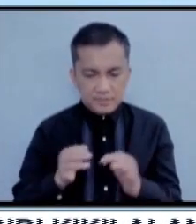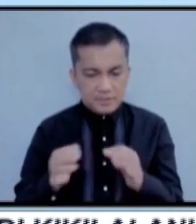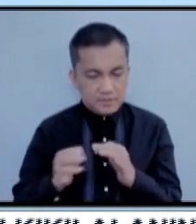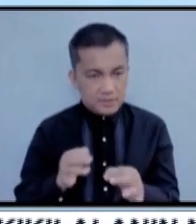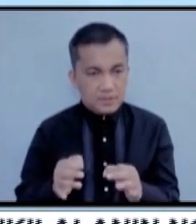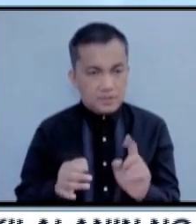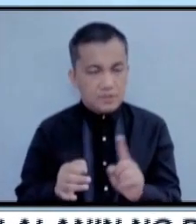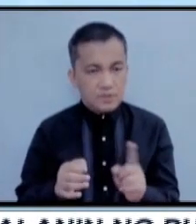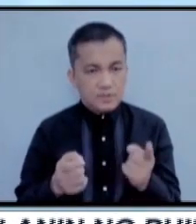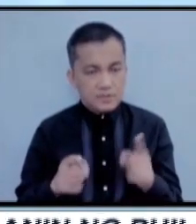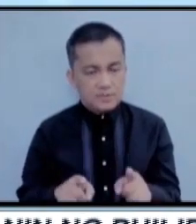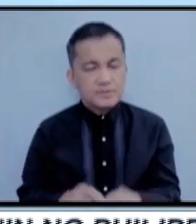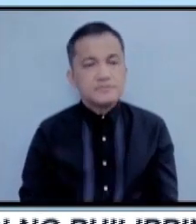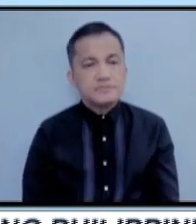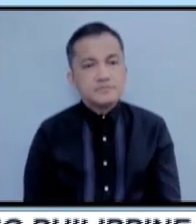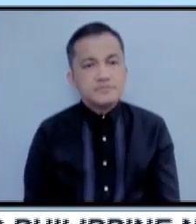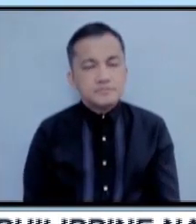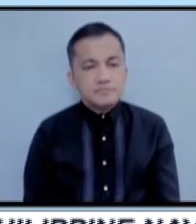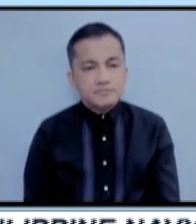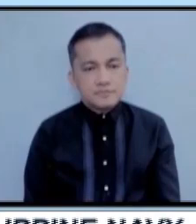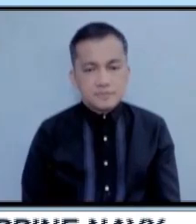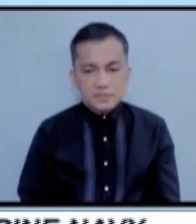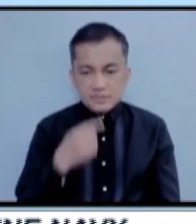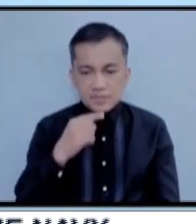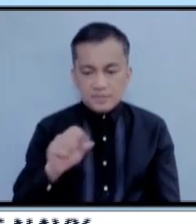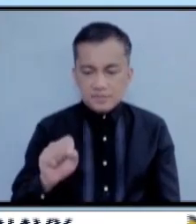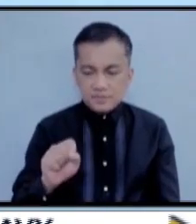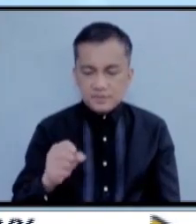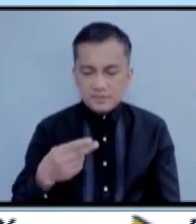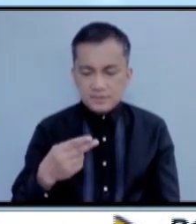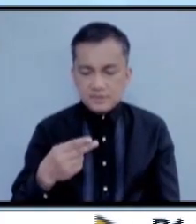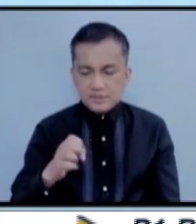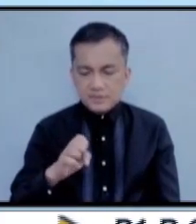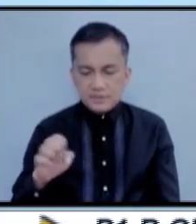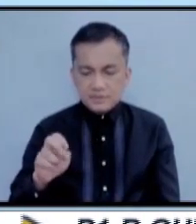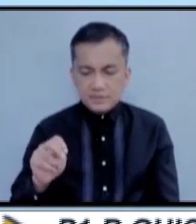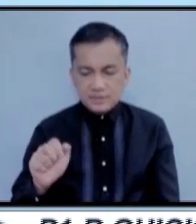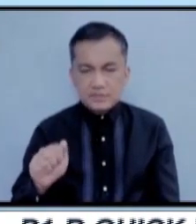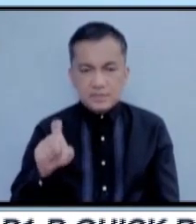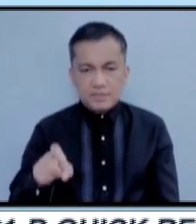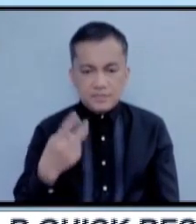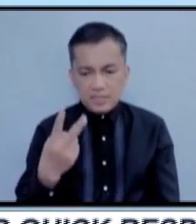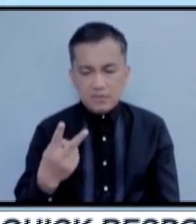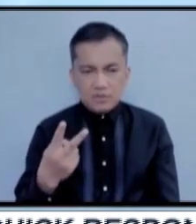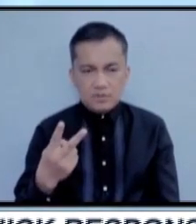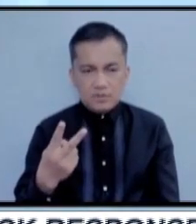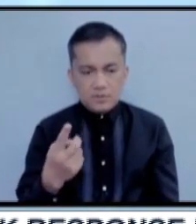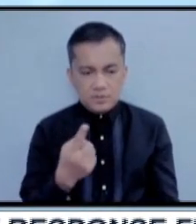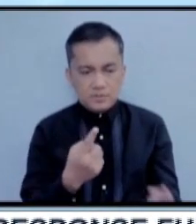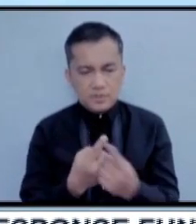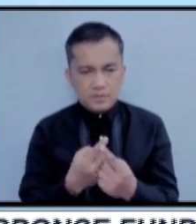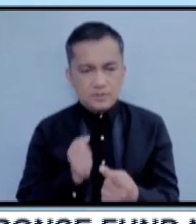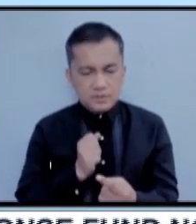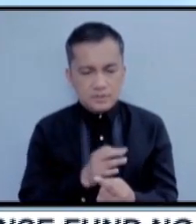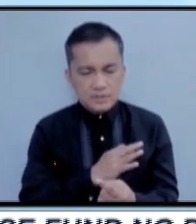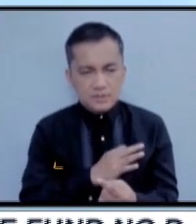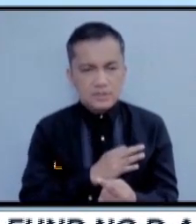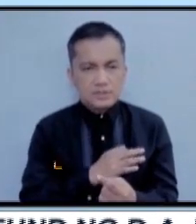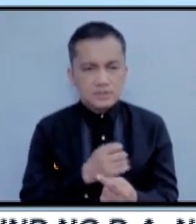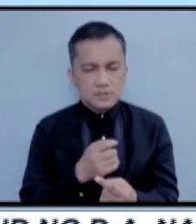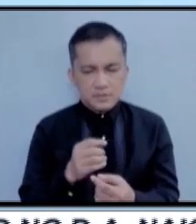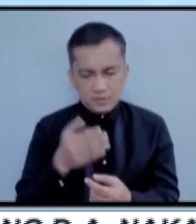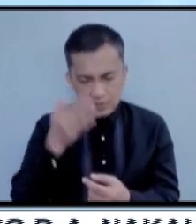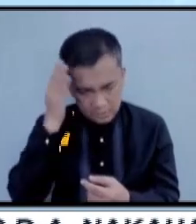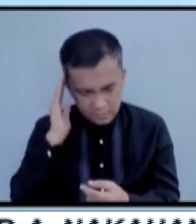ng gabing iyon ayon kay Shina magpe-perform lang dapat siya ng dalawang kanta pero inapproach daw siya ng staff member at pinakiusapan na